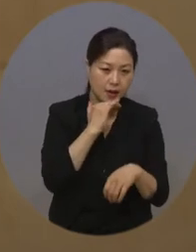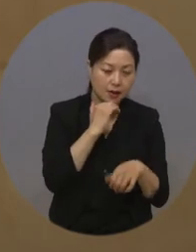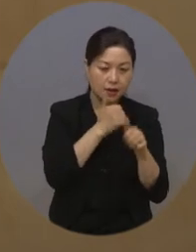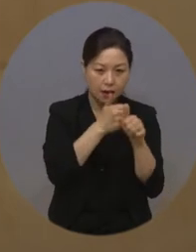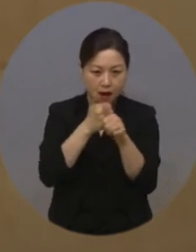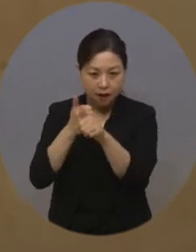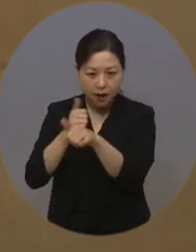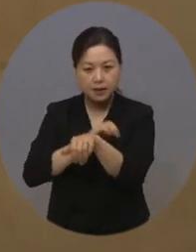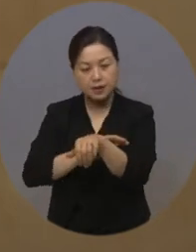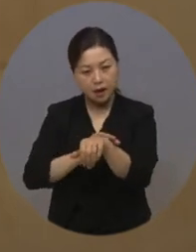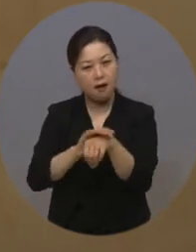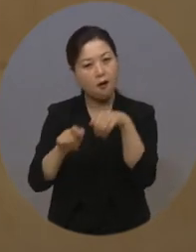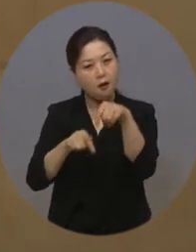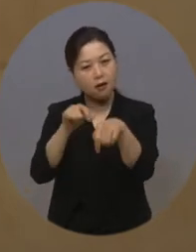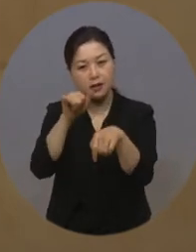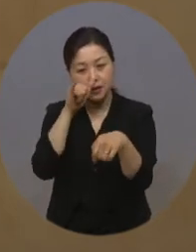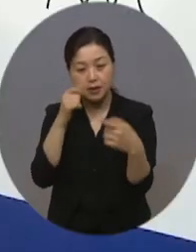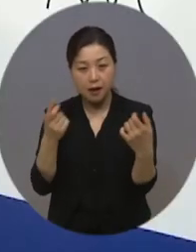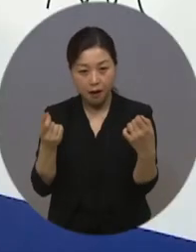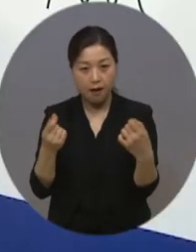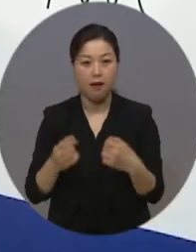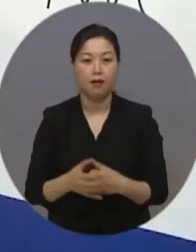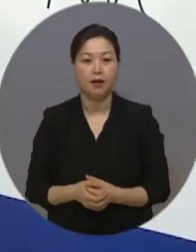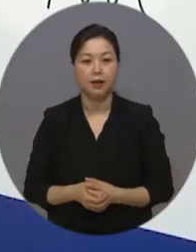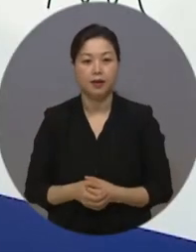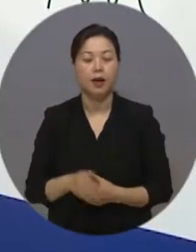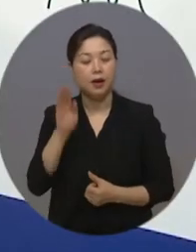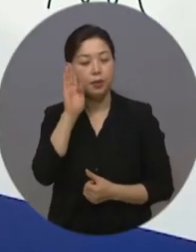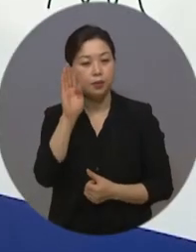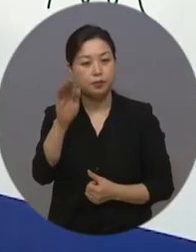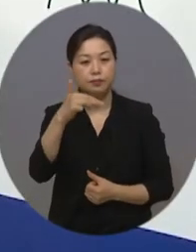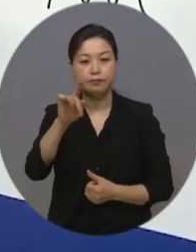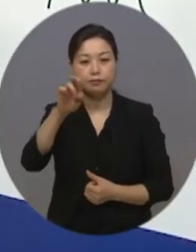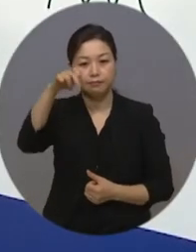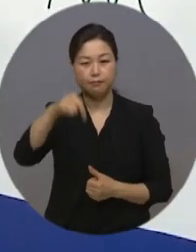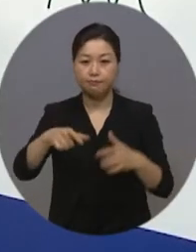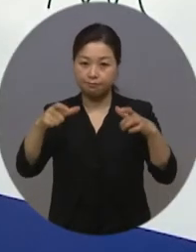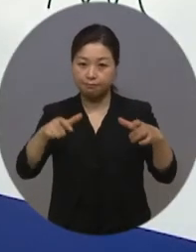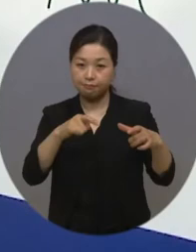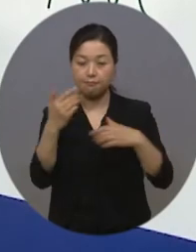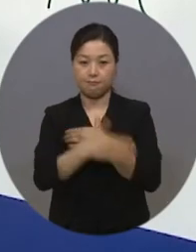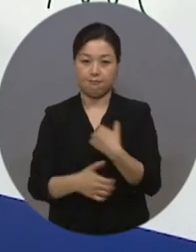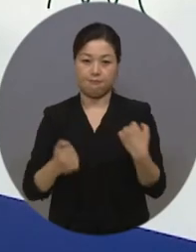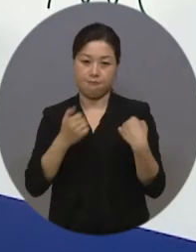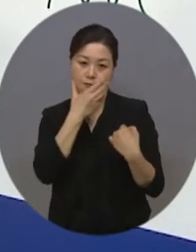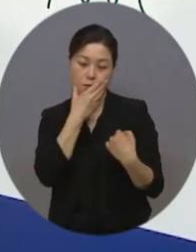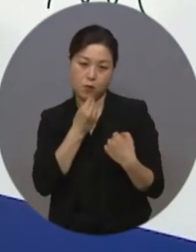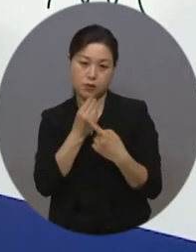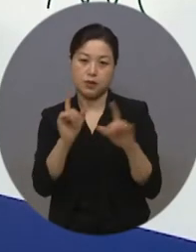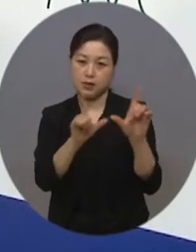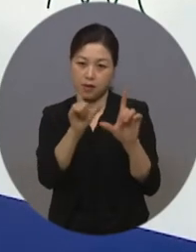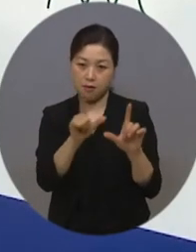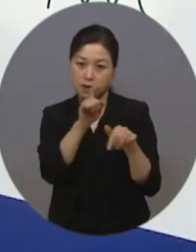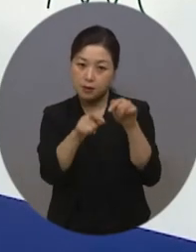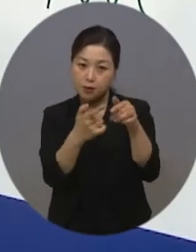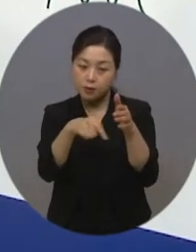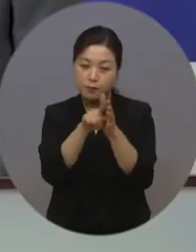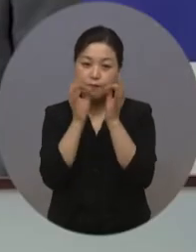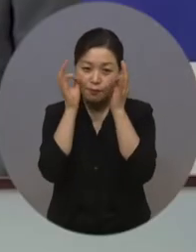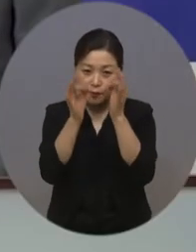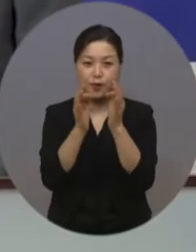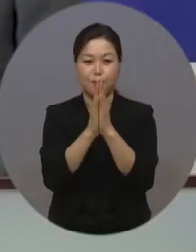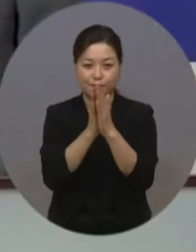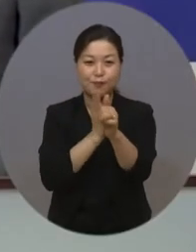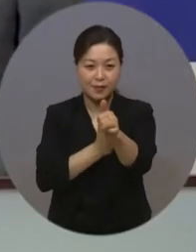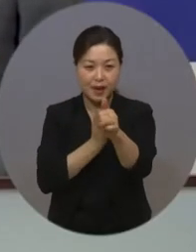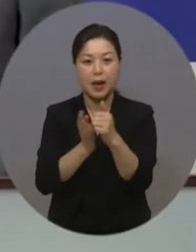적절하게 잘 시행되고 있는 것 같은데요 그 앞으로 우리 그 장수 국민의 건강은 복지 삶이 시를 위해서 흥 상도 이렇게 주시구요